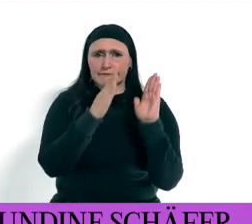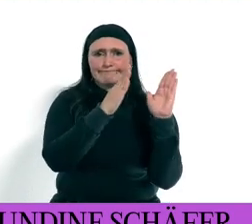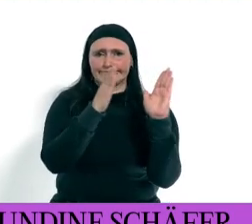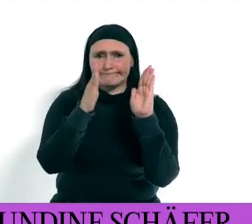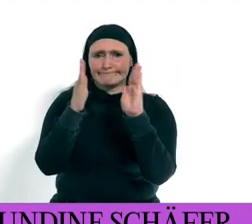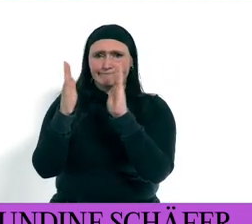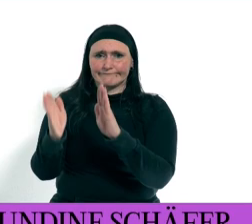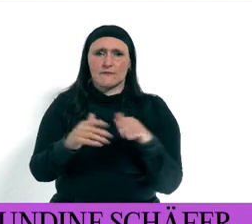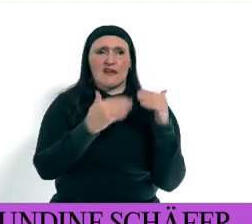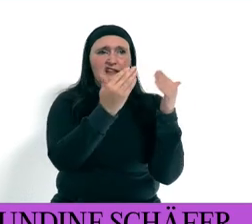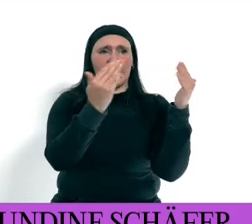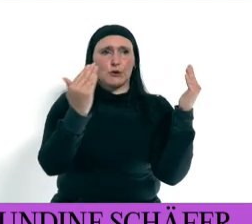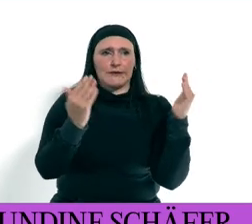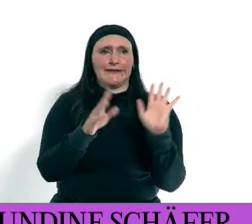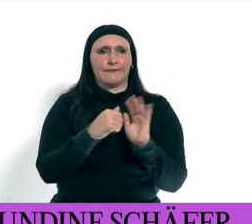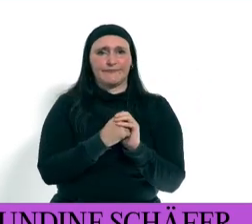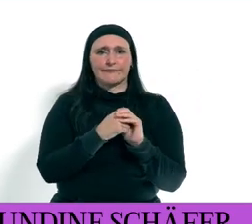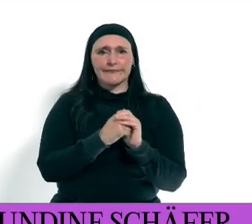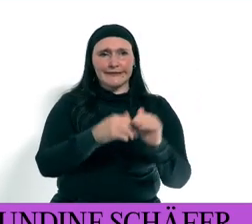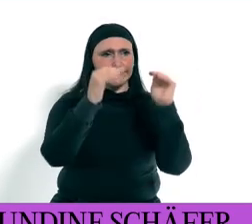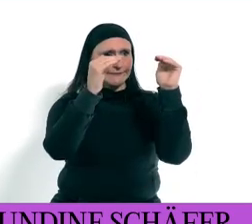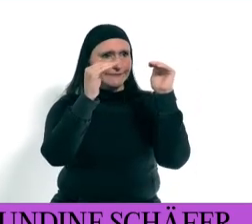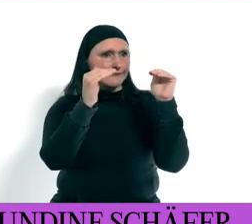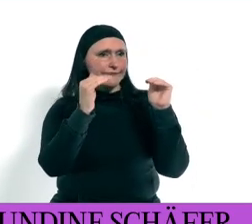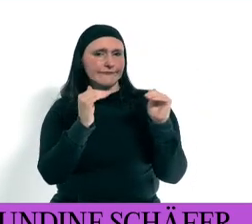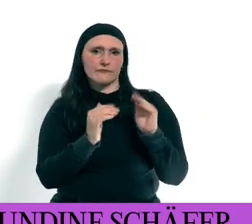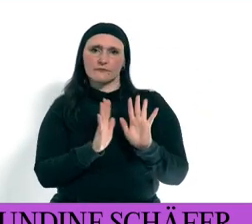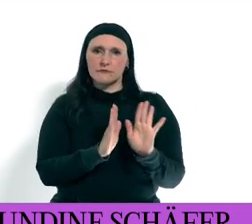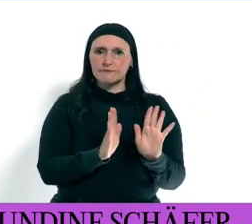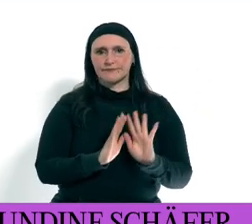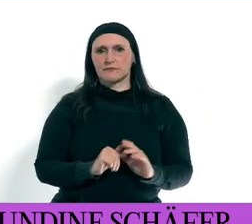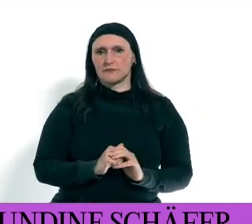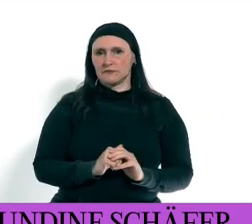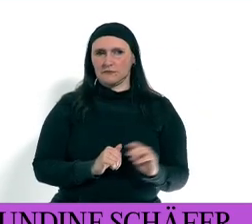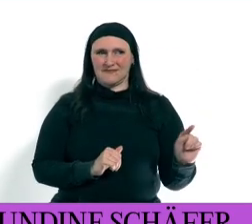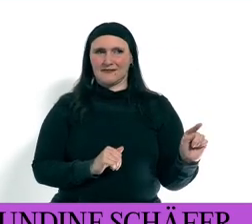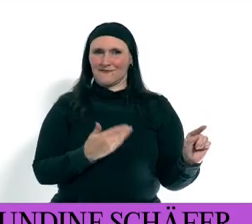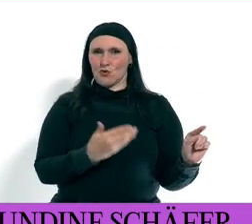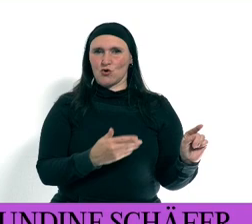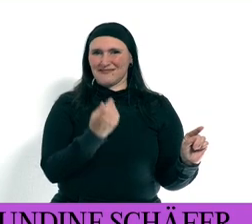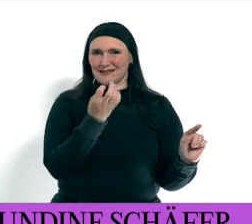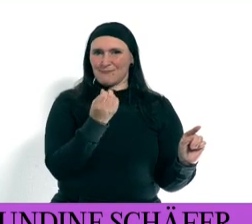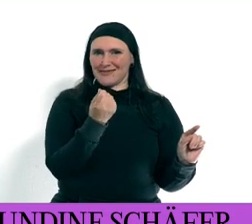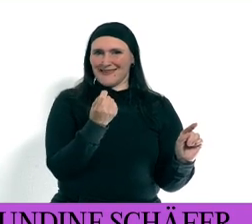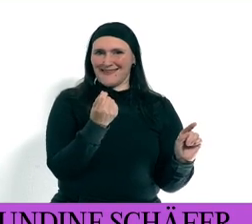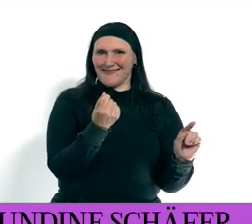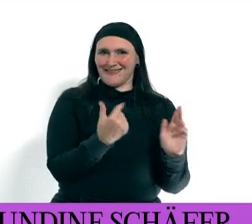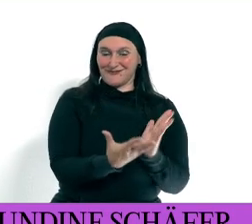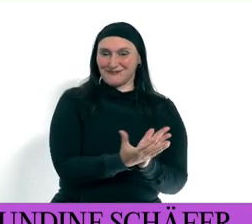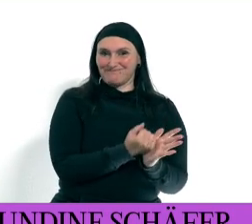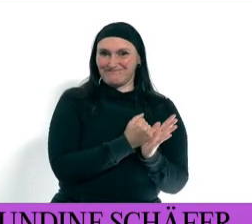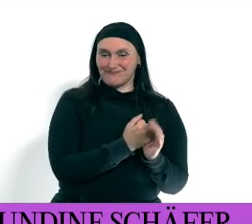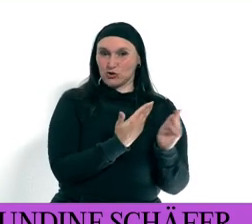und dass wir auch gar keine Lust hatten, den Agendas der GaleristInnen und der SammlerInnen